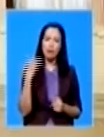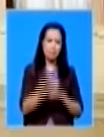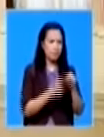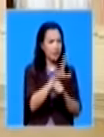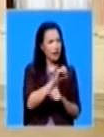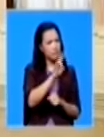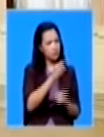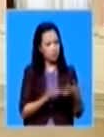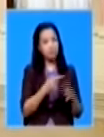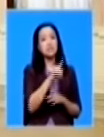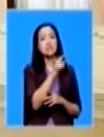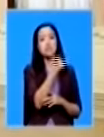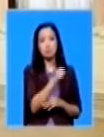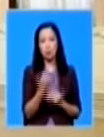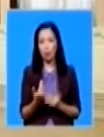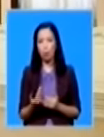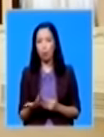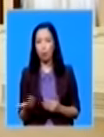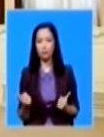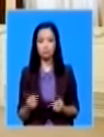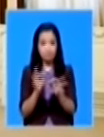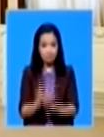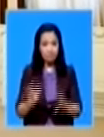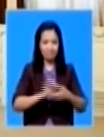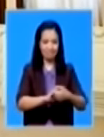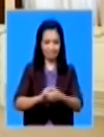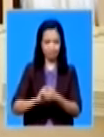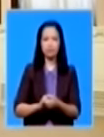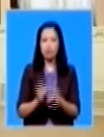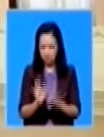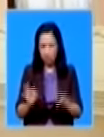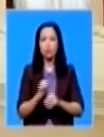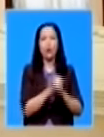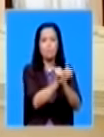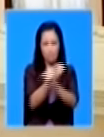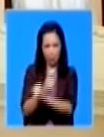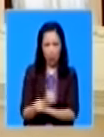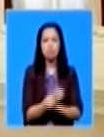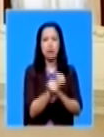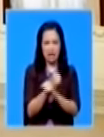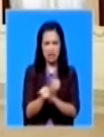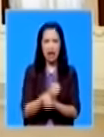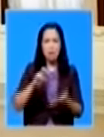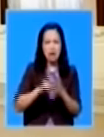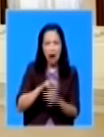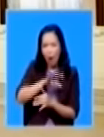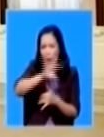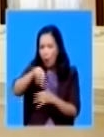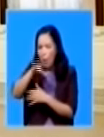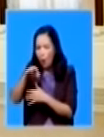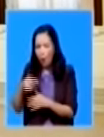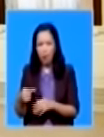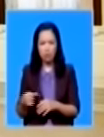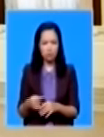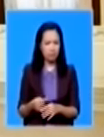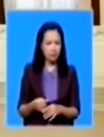อันนี้เราก็ต้องแสวงหามือแต่สิ่งสำคัญก็คือรักษาความปลอดภัย ค่ะ แล้วแก้ไขปัญหาเรื่องการหลอกลวงการทุจริตเรื่องเถื่อนเรื่อง